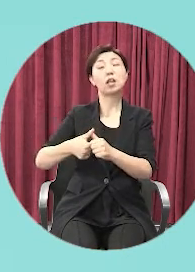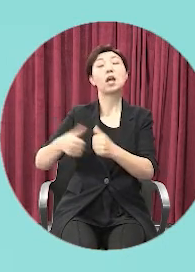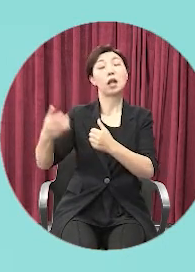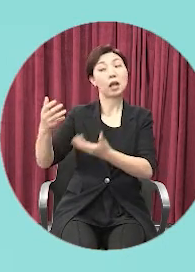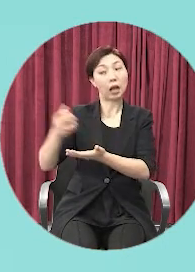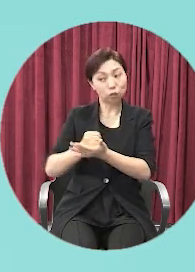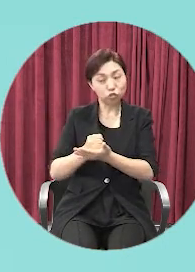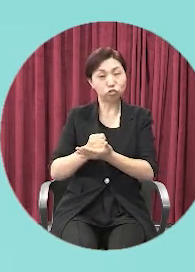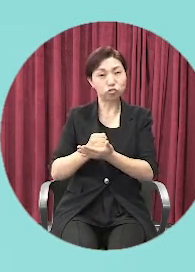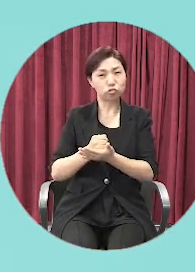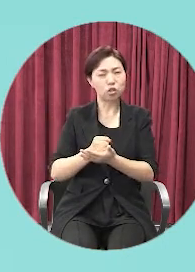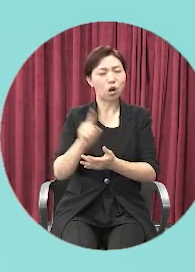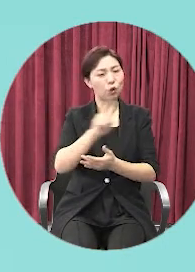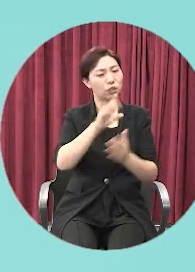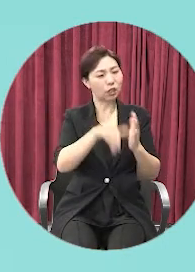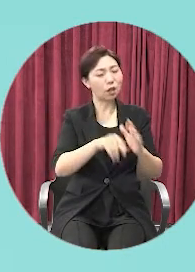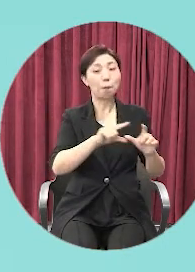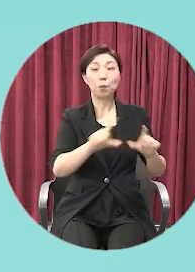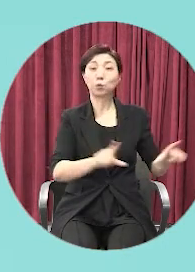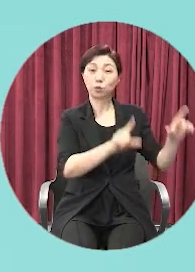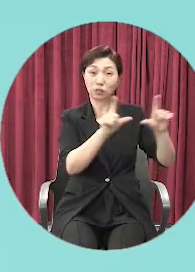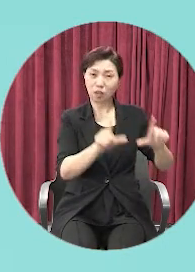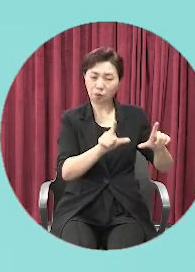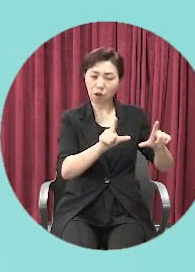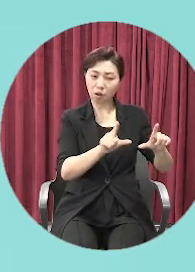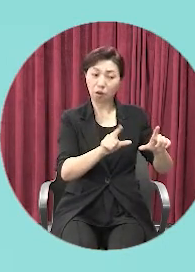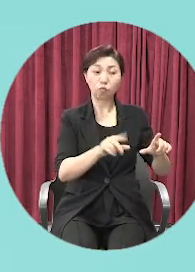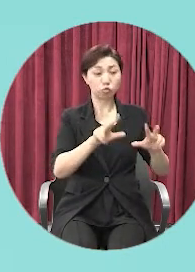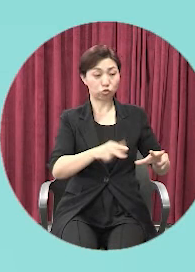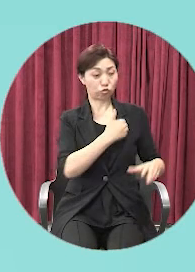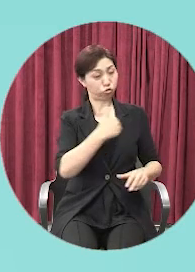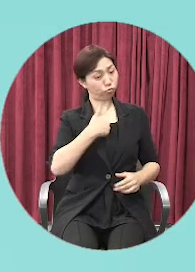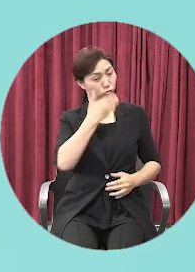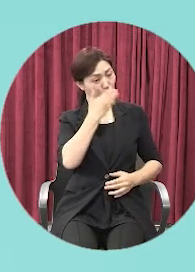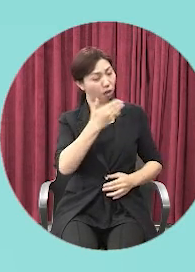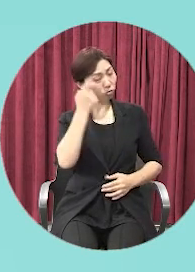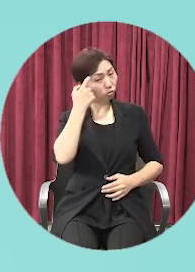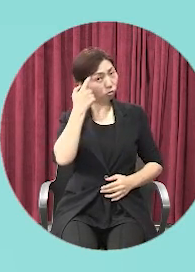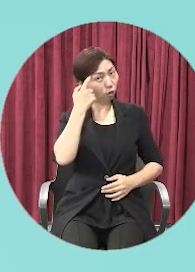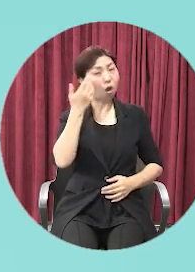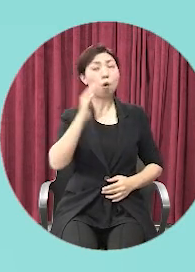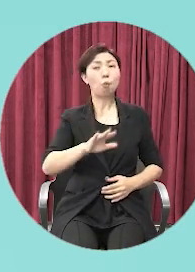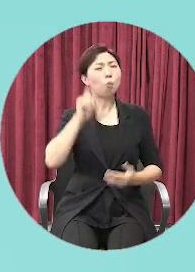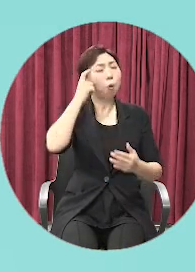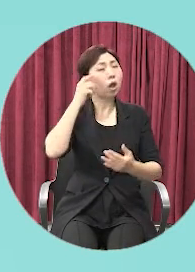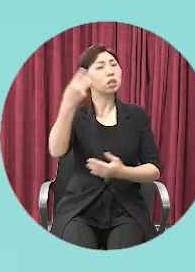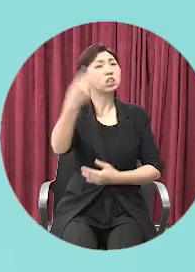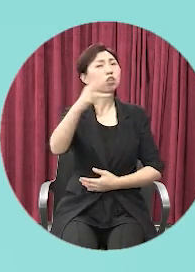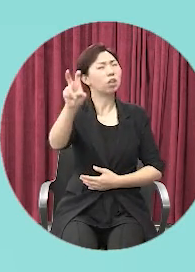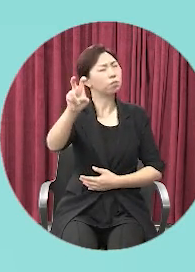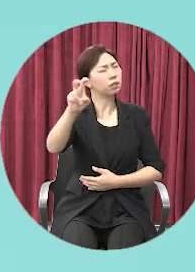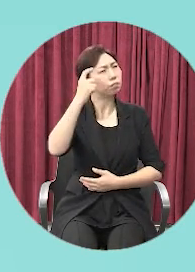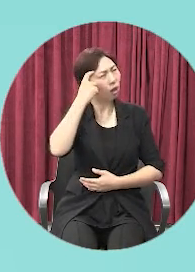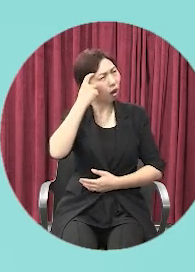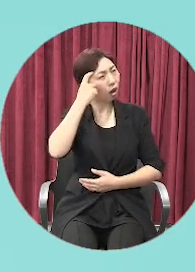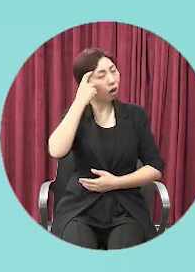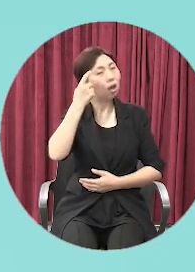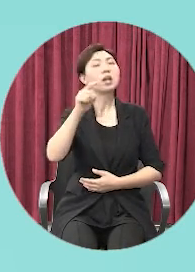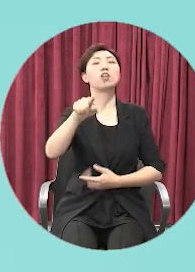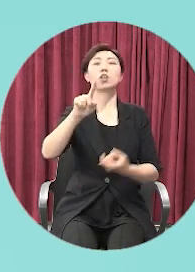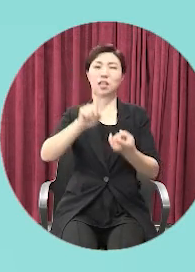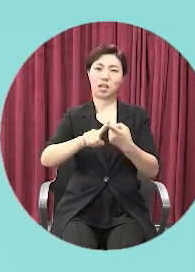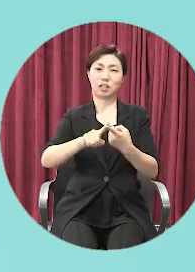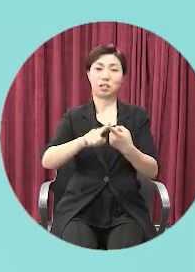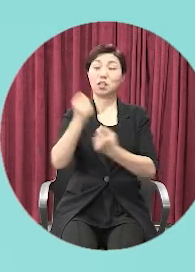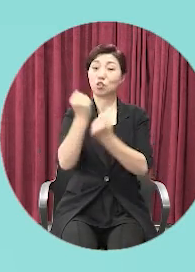부분에서는 굉장히 일상적인 기술이 왜 2030에 들어있지? 라는 측면이 조금 있을 수 있는데 그런 부분들에서는 이